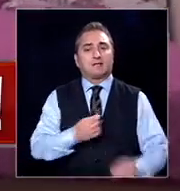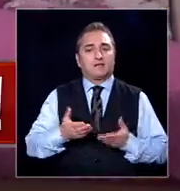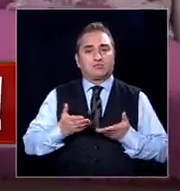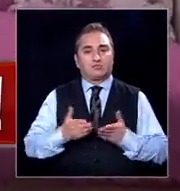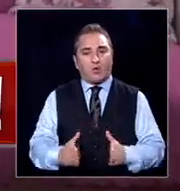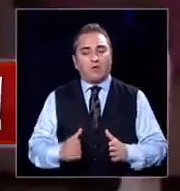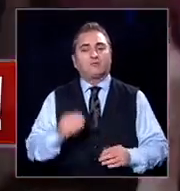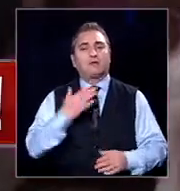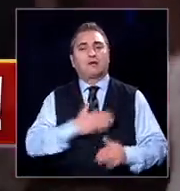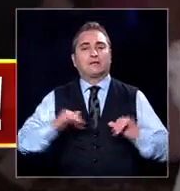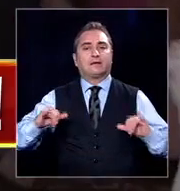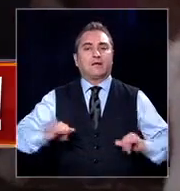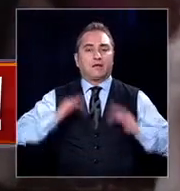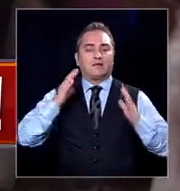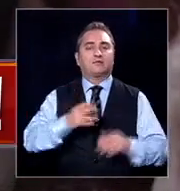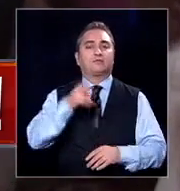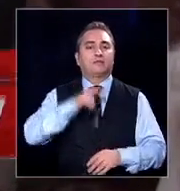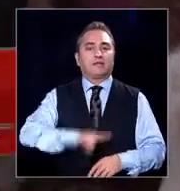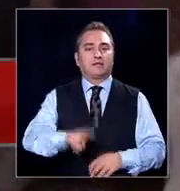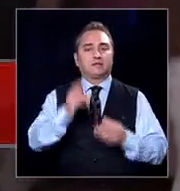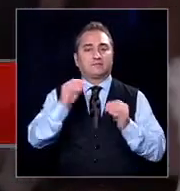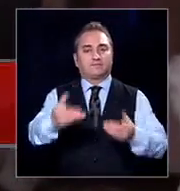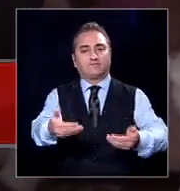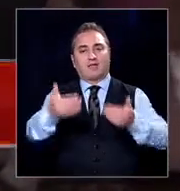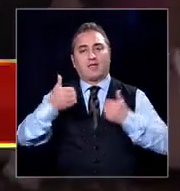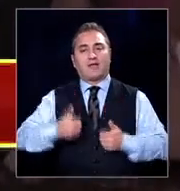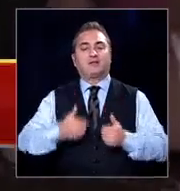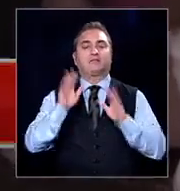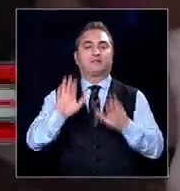sırasında rahatsızlanınca ikiz buzağlar eve alındı.